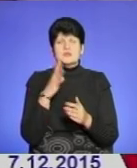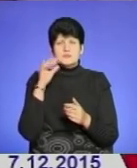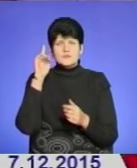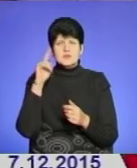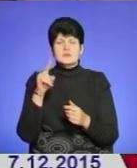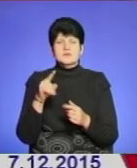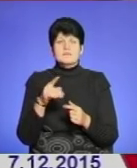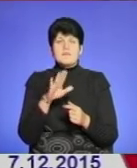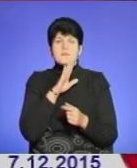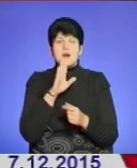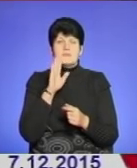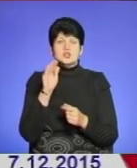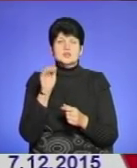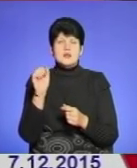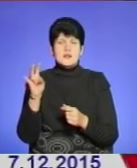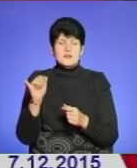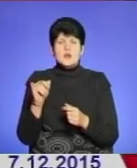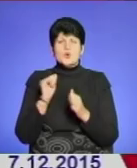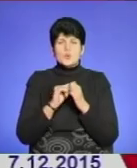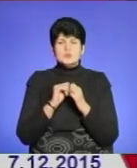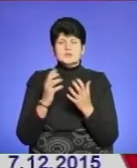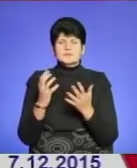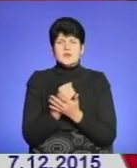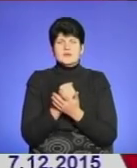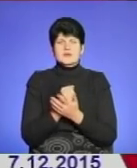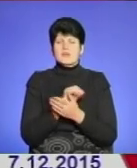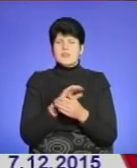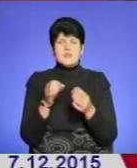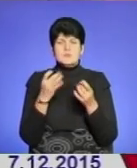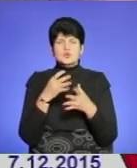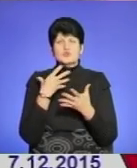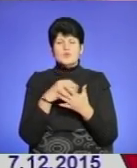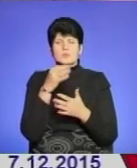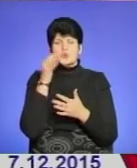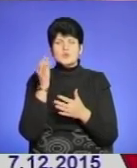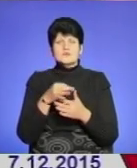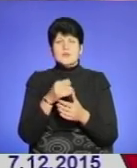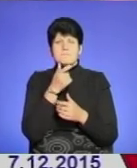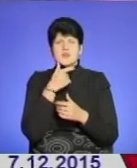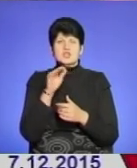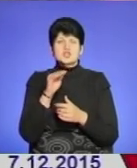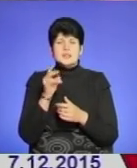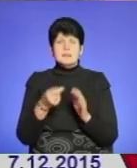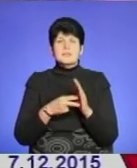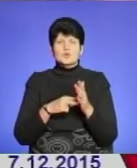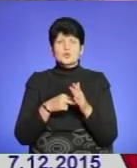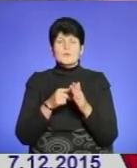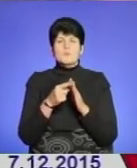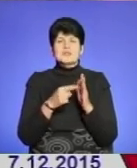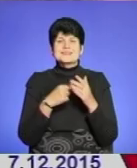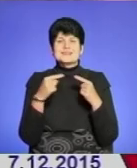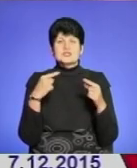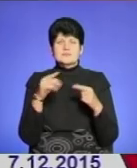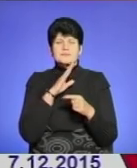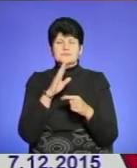мамі Жанні. Адже кожне нове досягнення дається їй непросто. Своїм досвідом пані Жанна планує поділитися з іншими матерями.